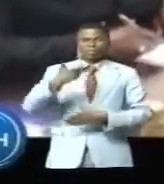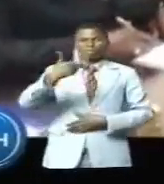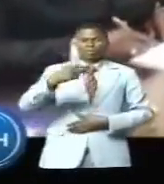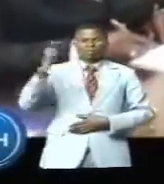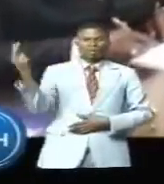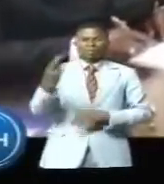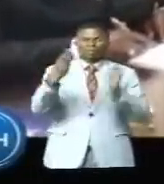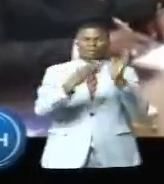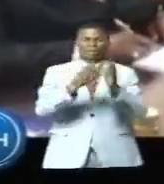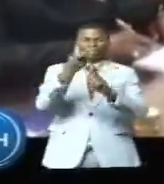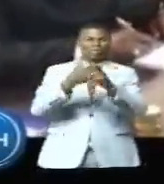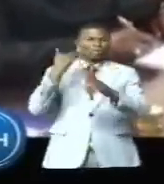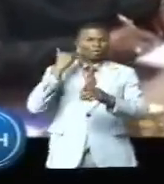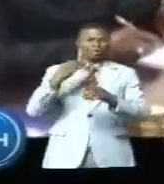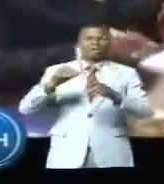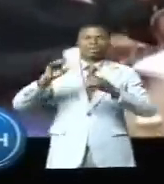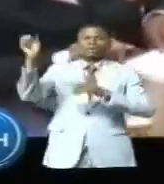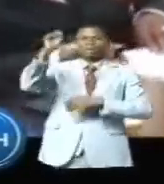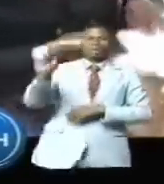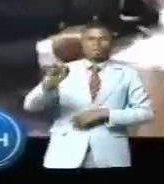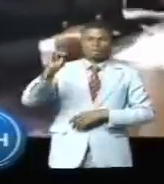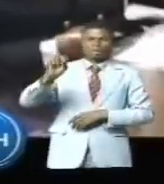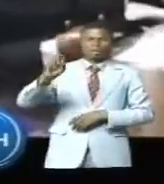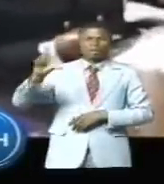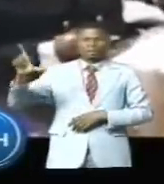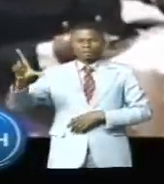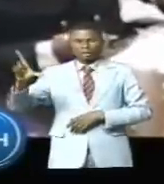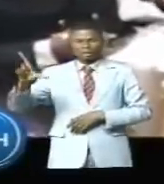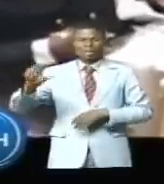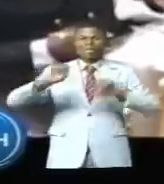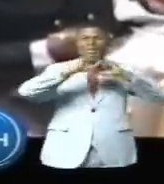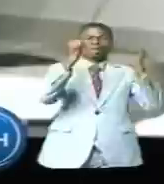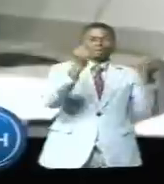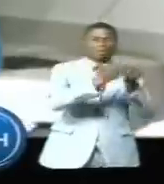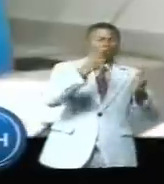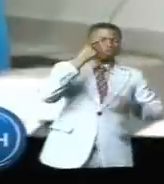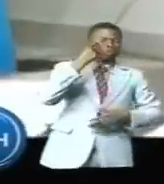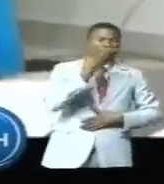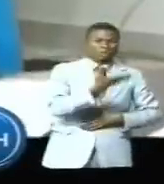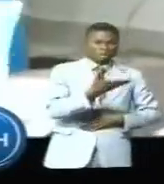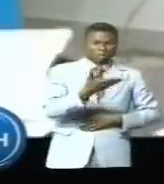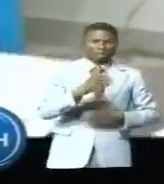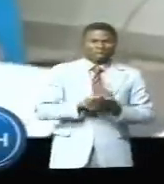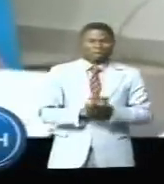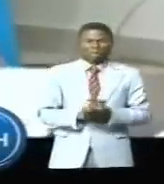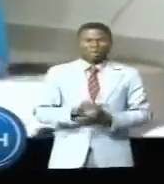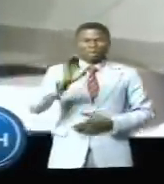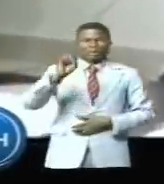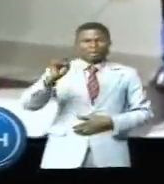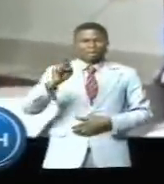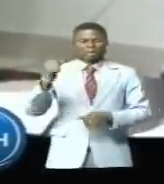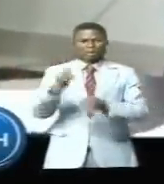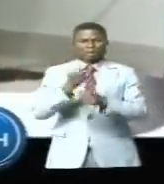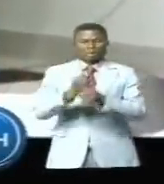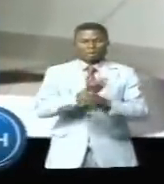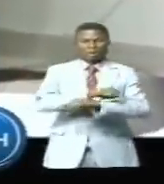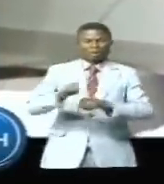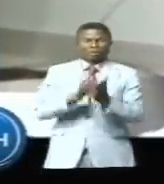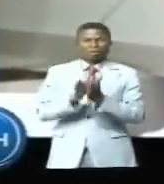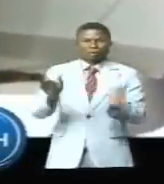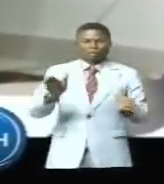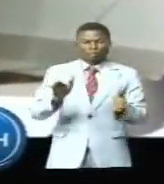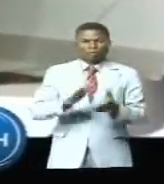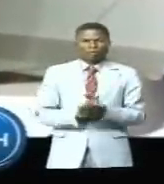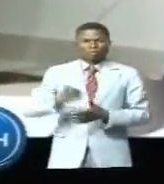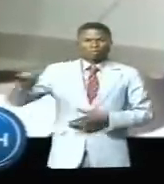29 juin 2022 entre SNEL et China Test Civil Engineering Group, CTCE, au siège de sa direction générale, entre